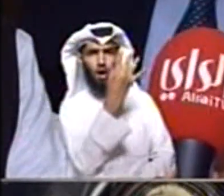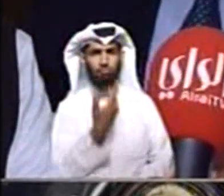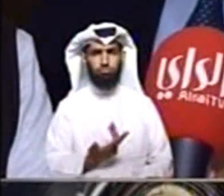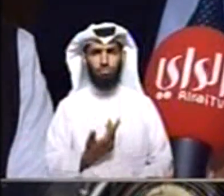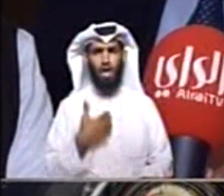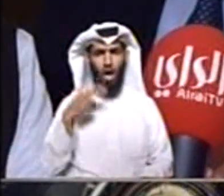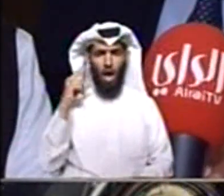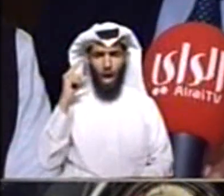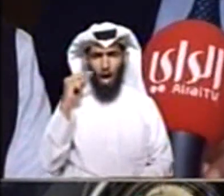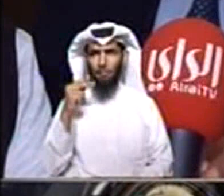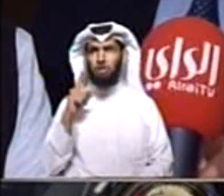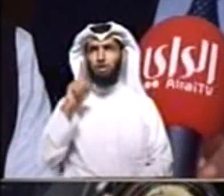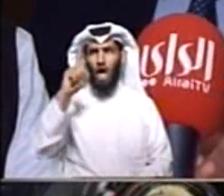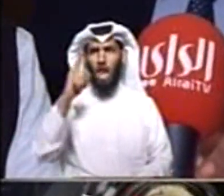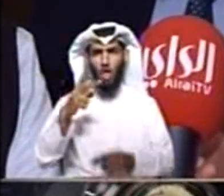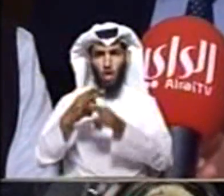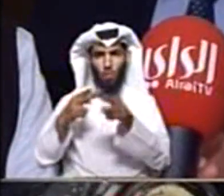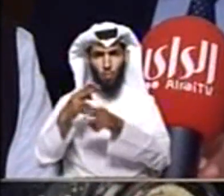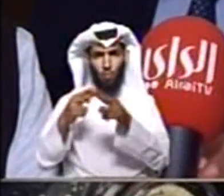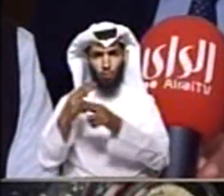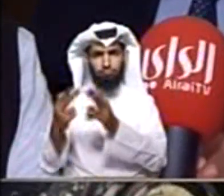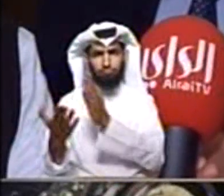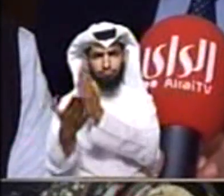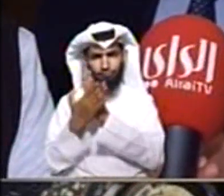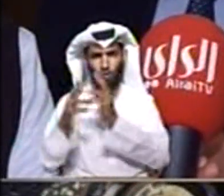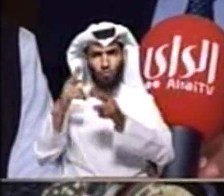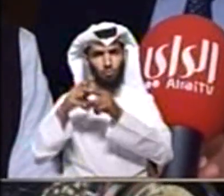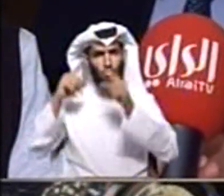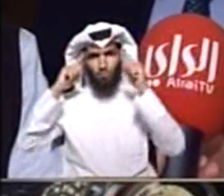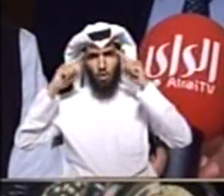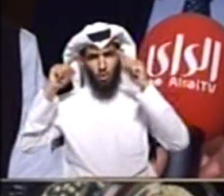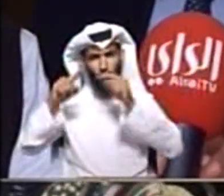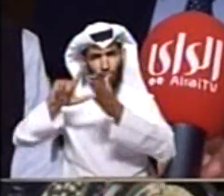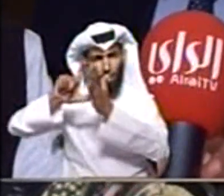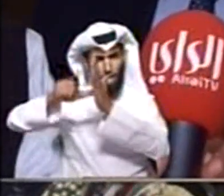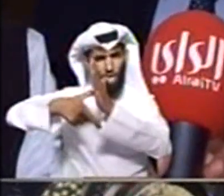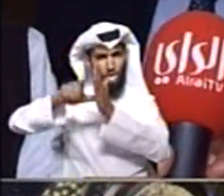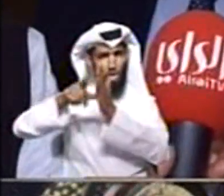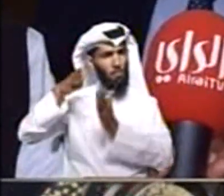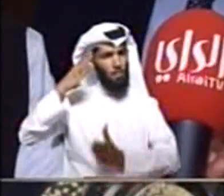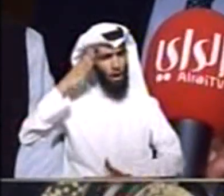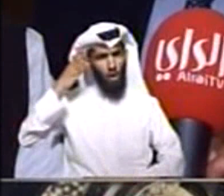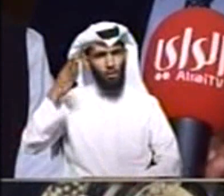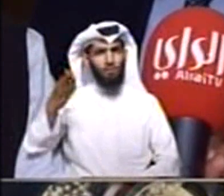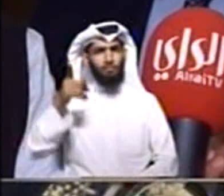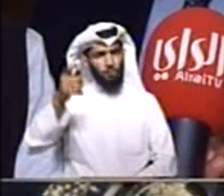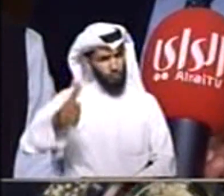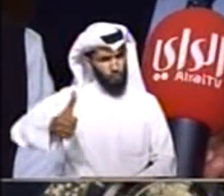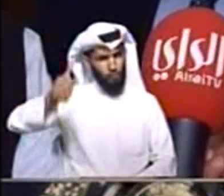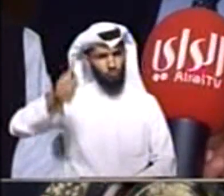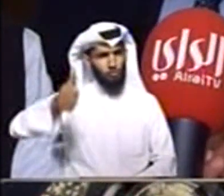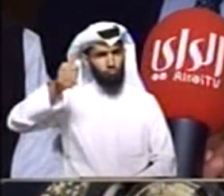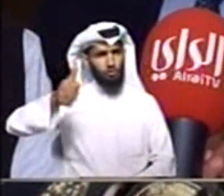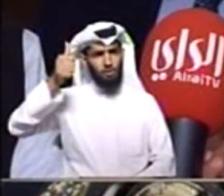وأملنا في أن تكون الكويت دائما بيت حكمة وقادرة على أن